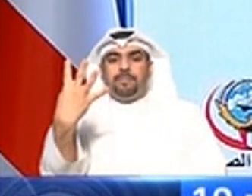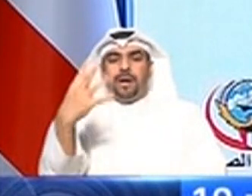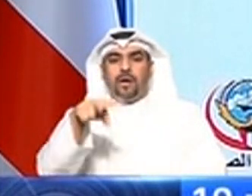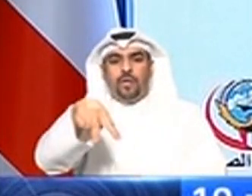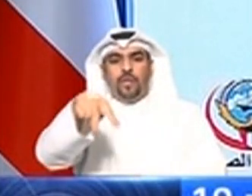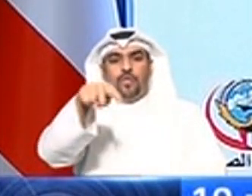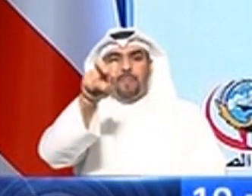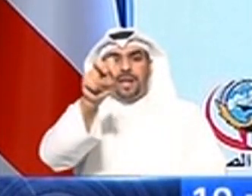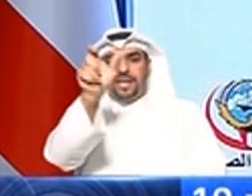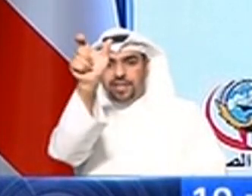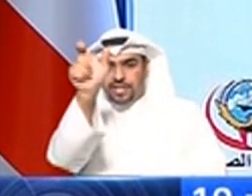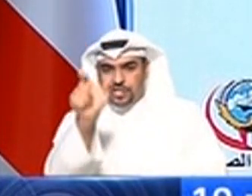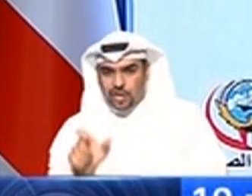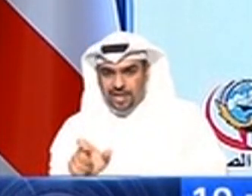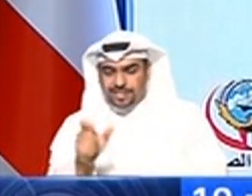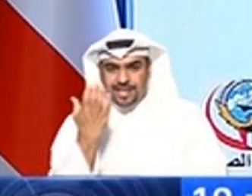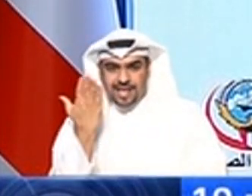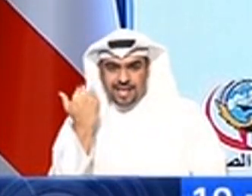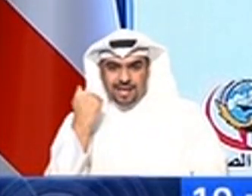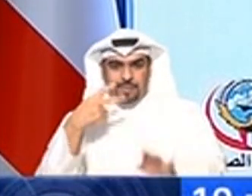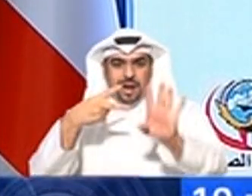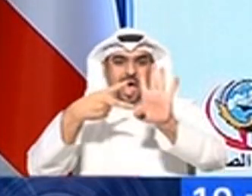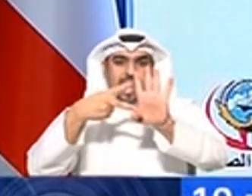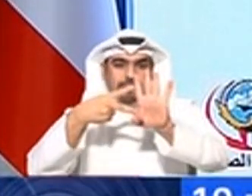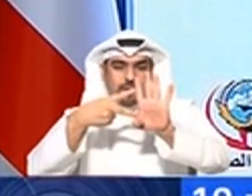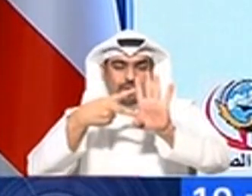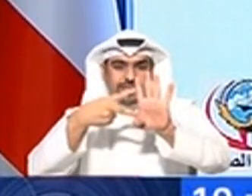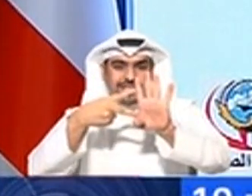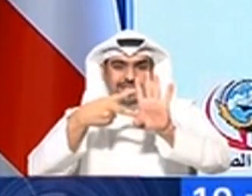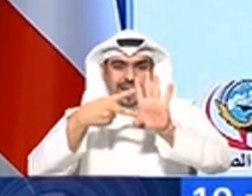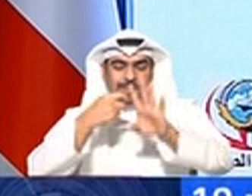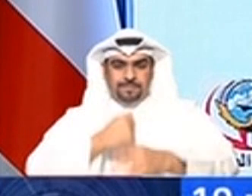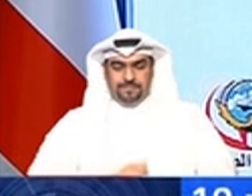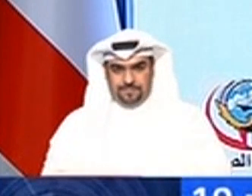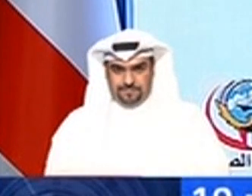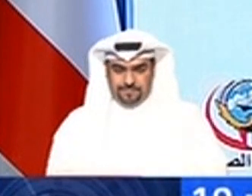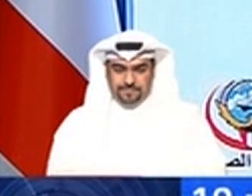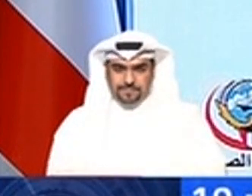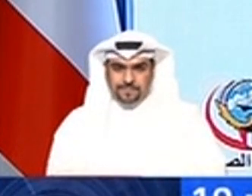884 حالة خلال 24 ساعة الماضية.